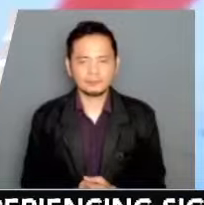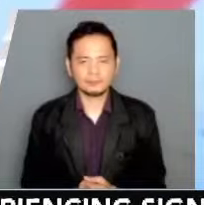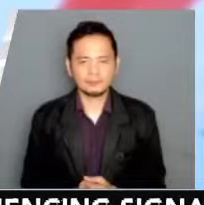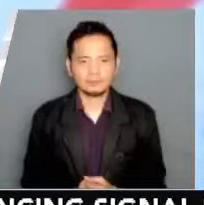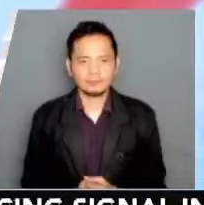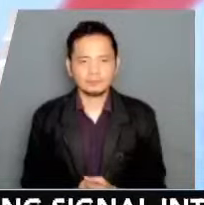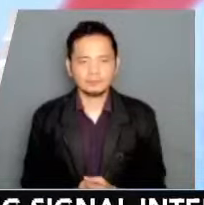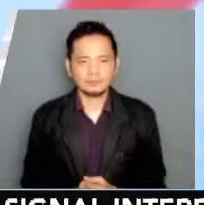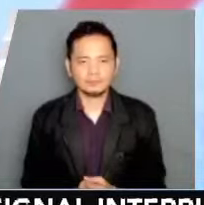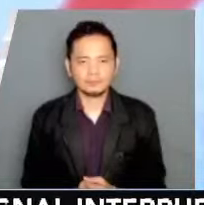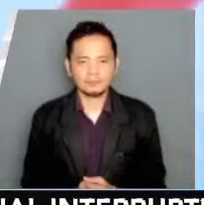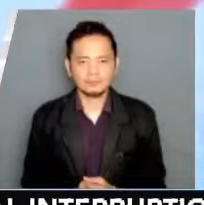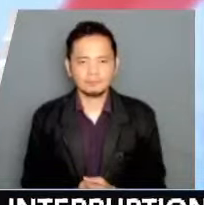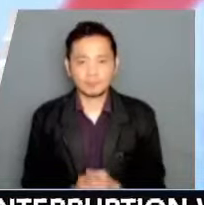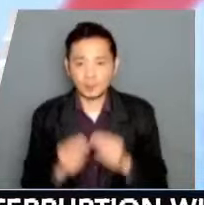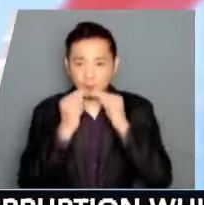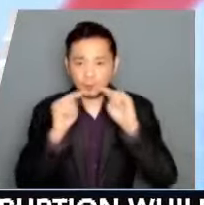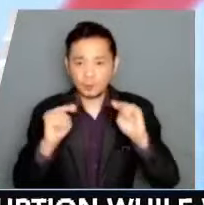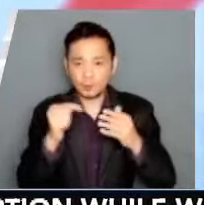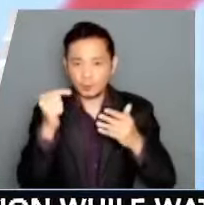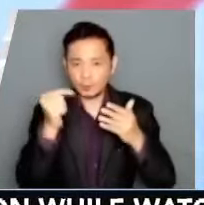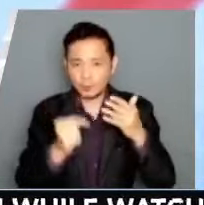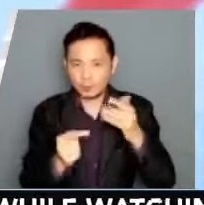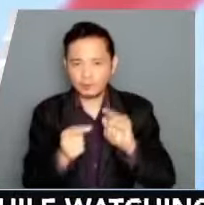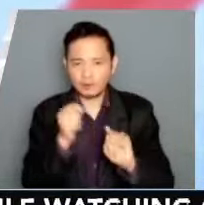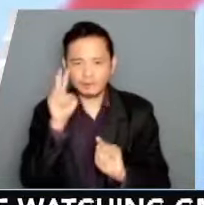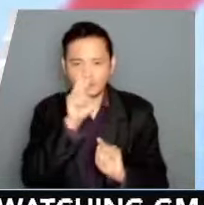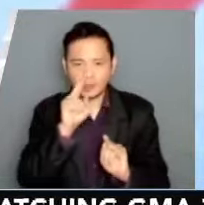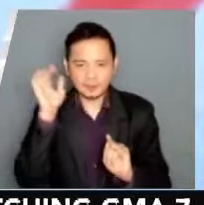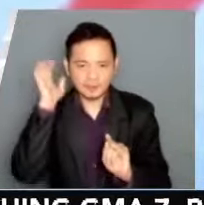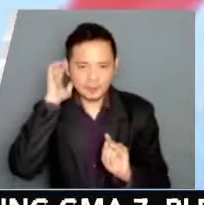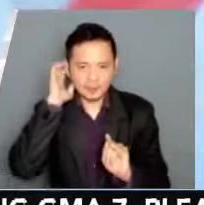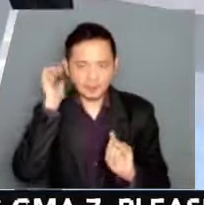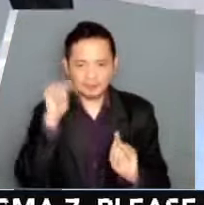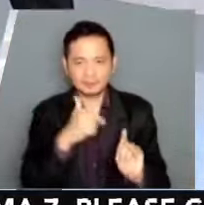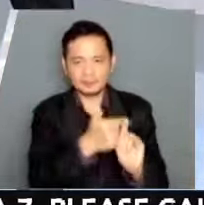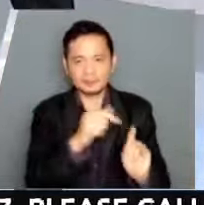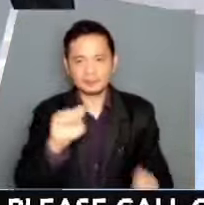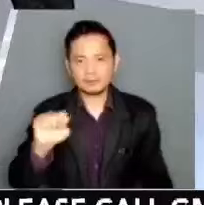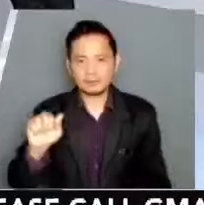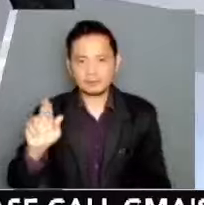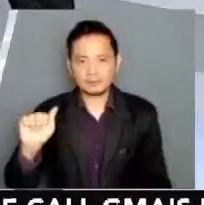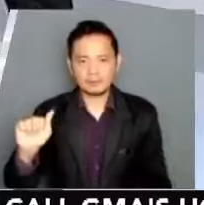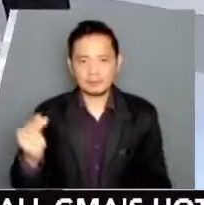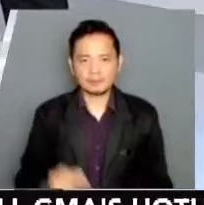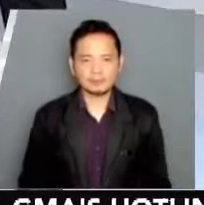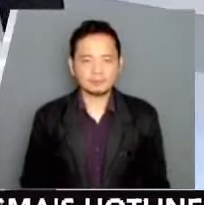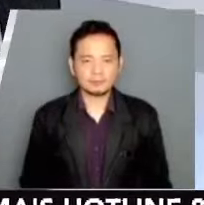alamin na natin ang mga balita mula sa Visayas at Mindanao mula kay Sarah hilomen Velasco